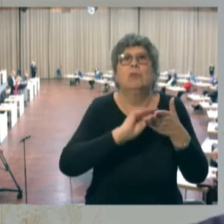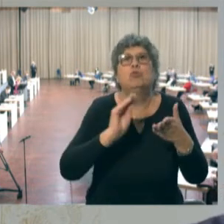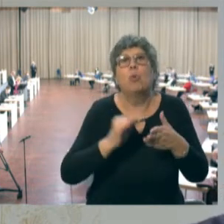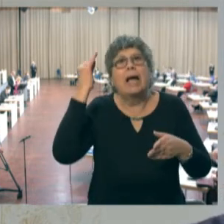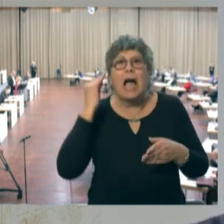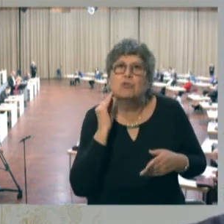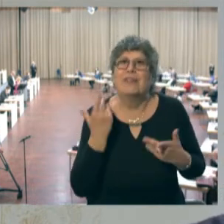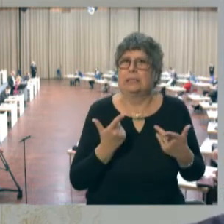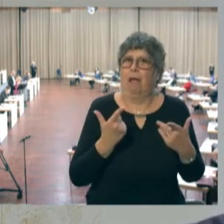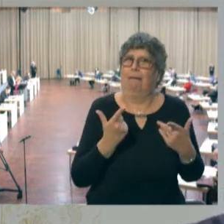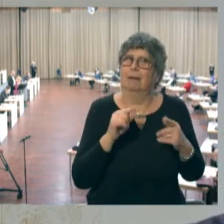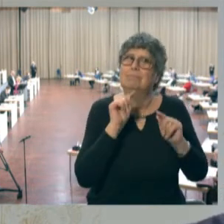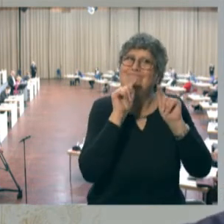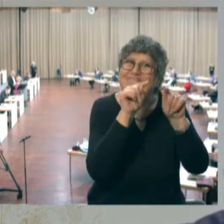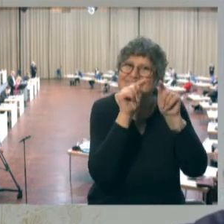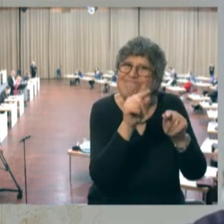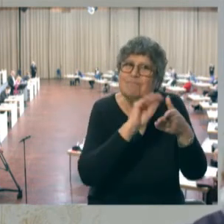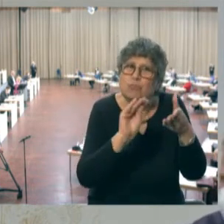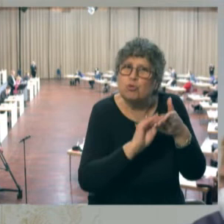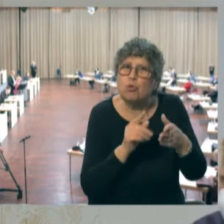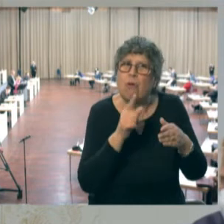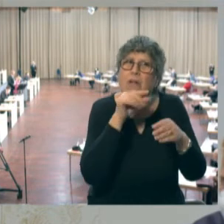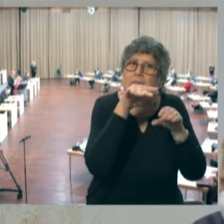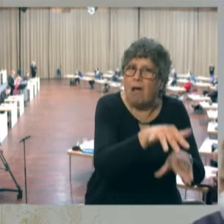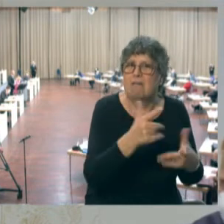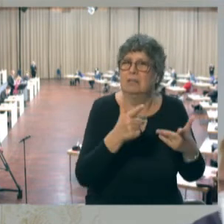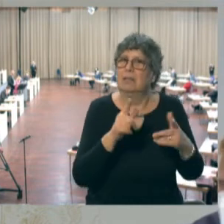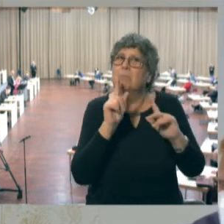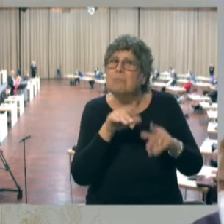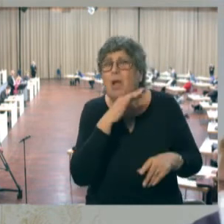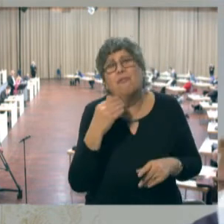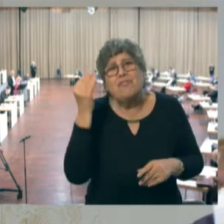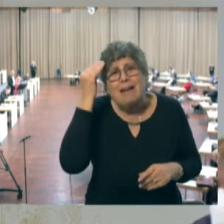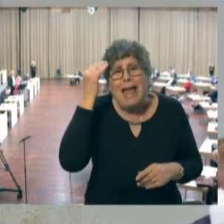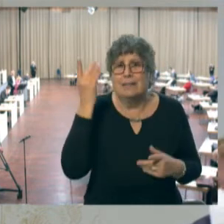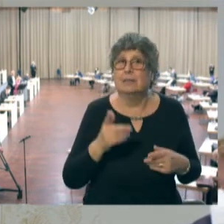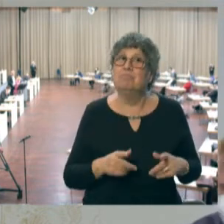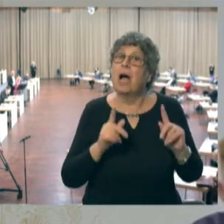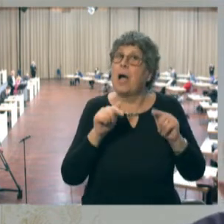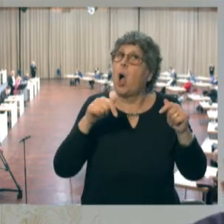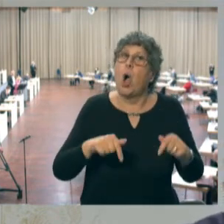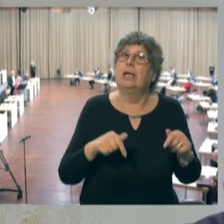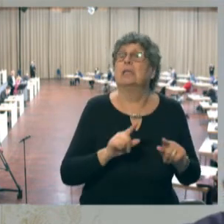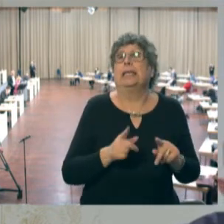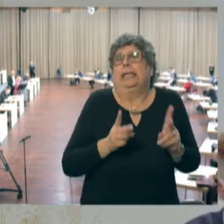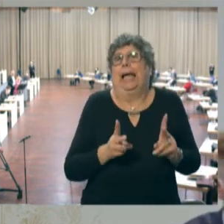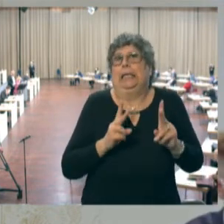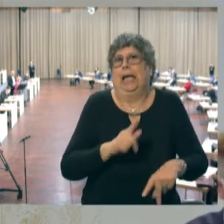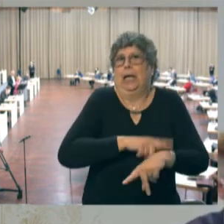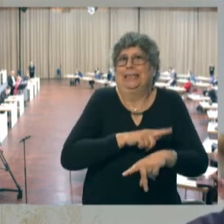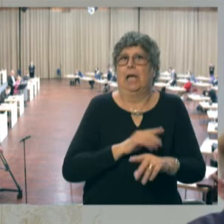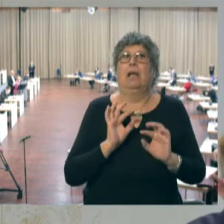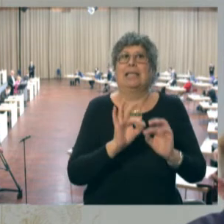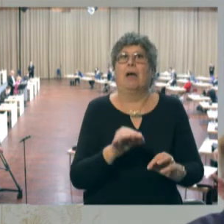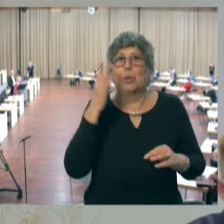ich sage das ganz bewusst, vor Ort haben. Wir können da viel lernen. Ich sage aber eines ganz deutlich, heute ist nicht der geeignete Zeitpunkt dafür zu sorgen